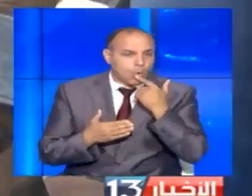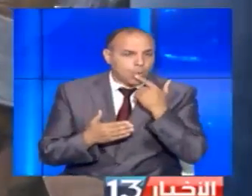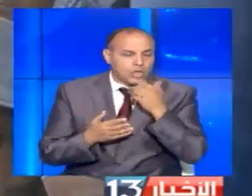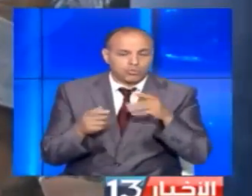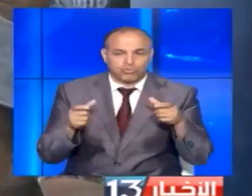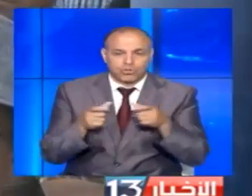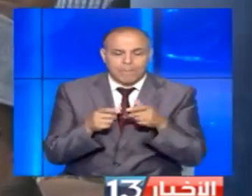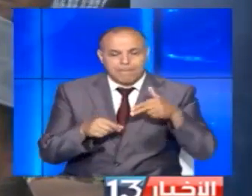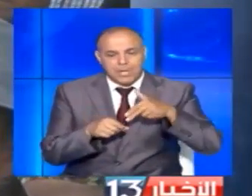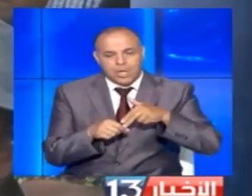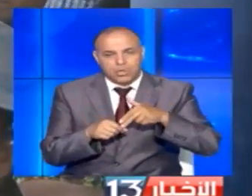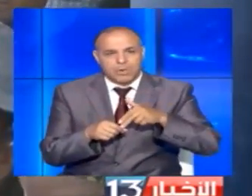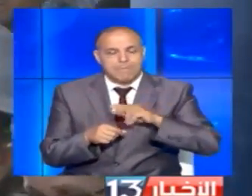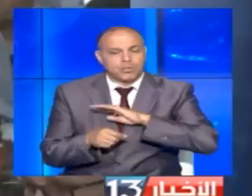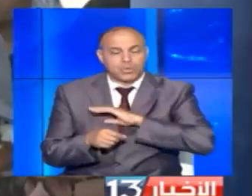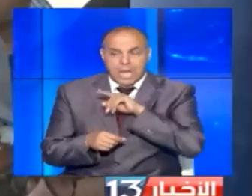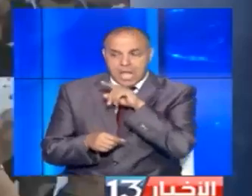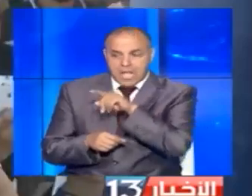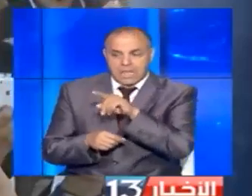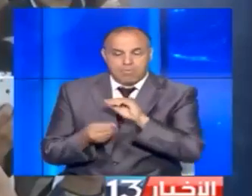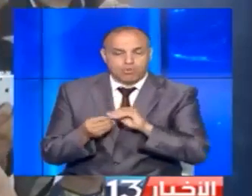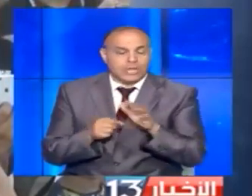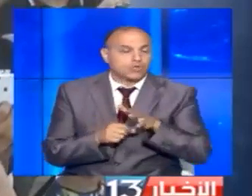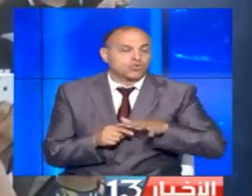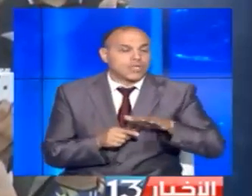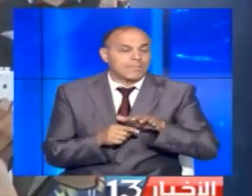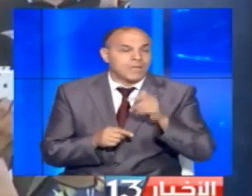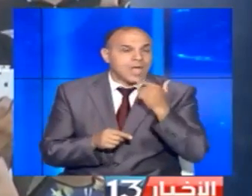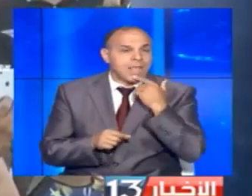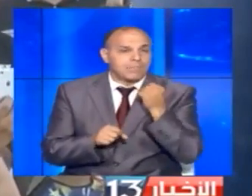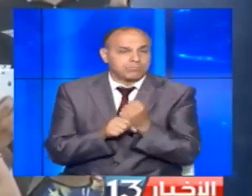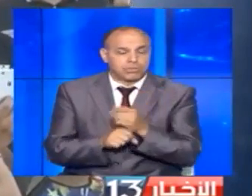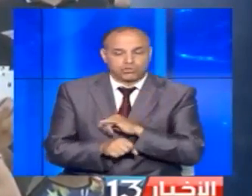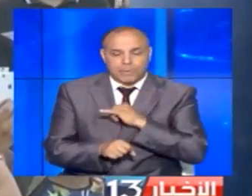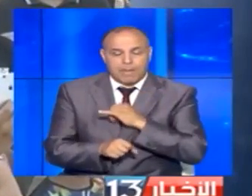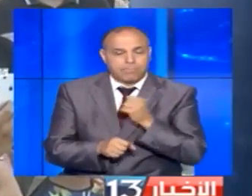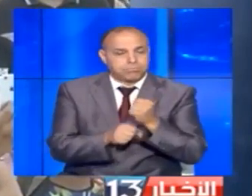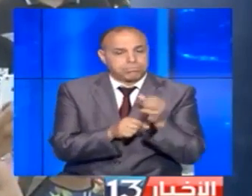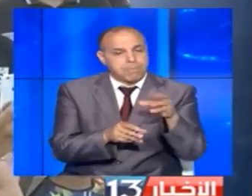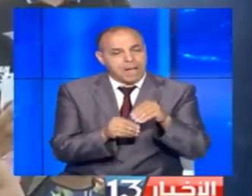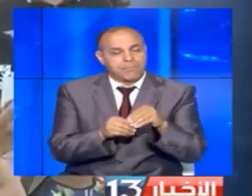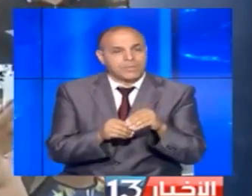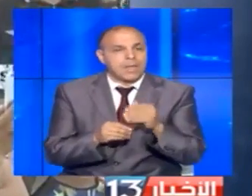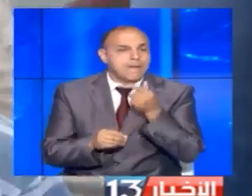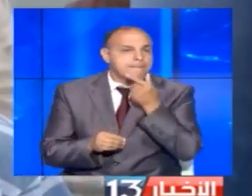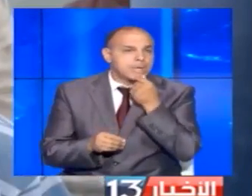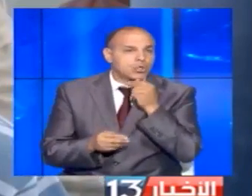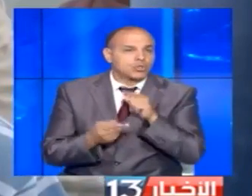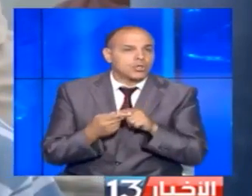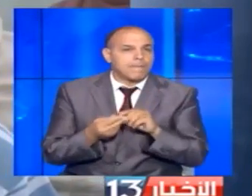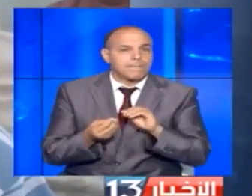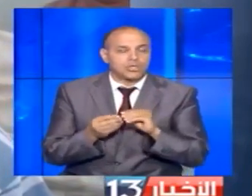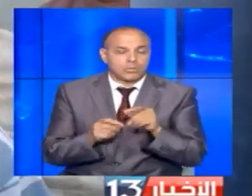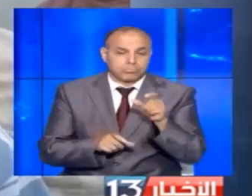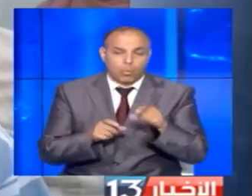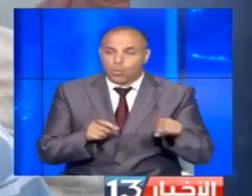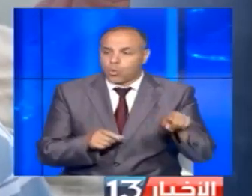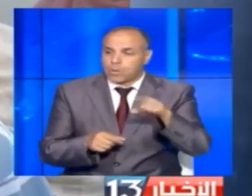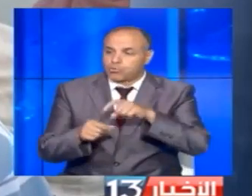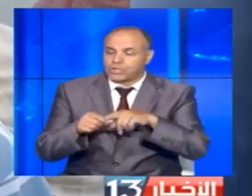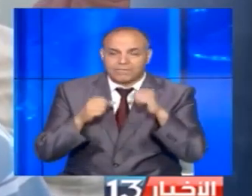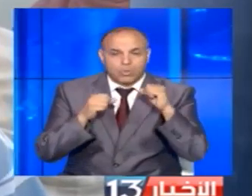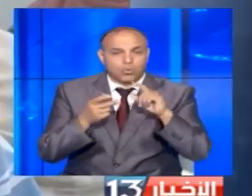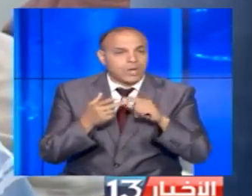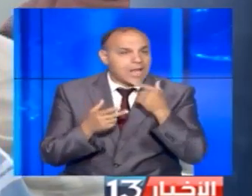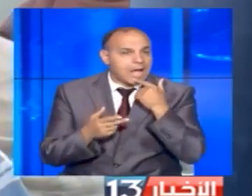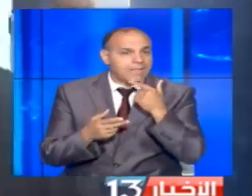الشركات البترولية مسؤوليتها الاجتماعية في تشغيل شباب المنطقة، مثلت أيضا مشاغل هؤلاء المشاركين